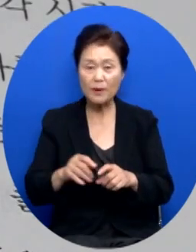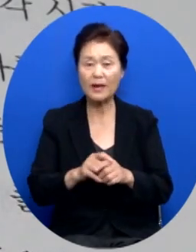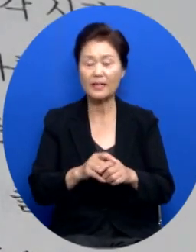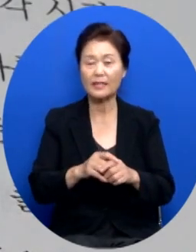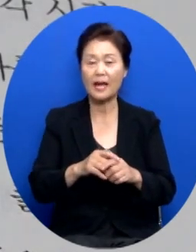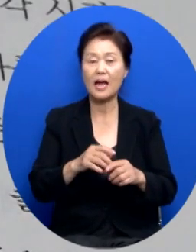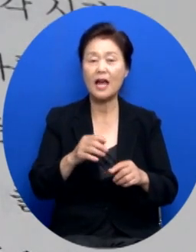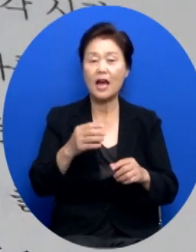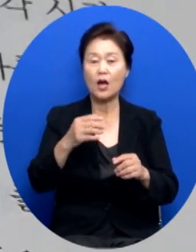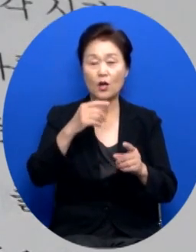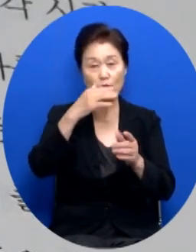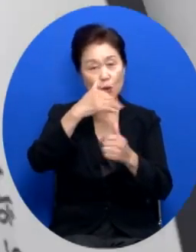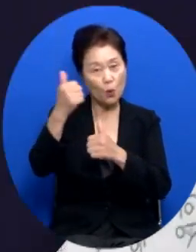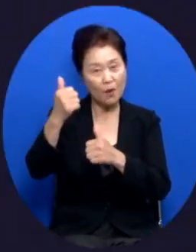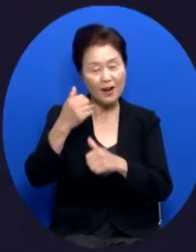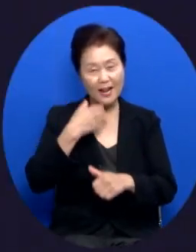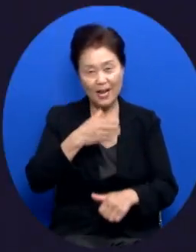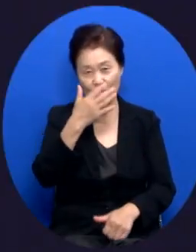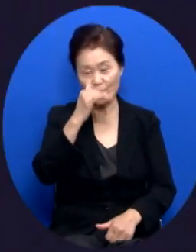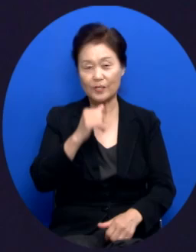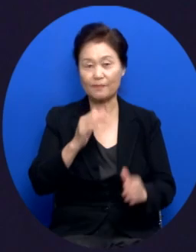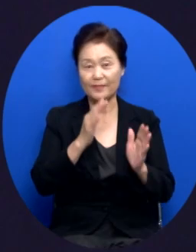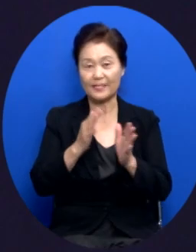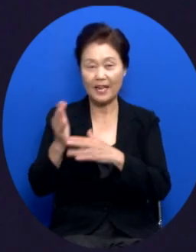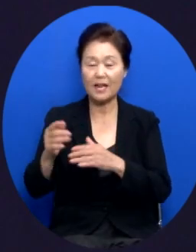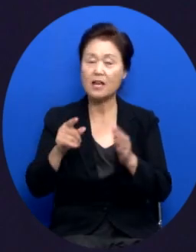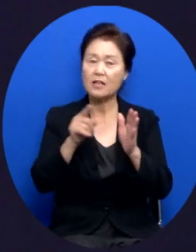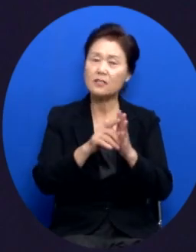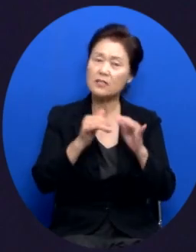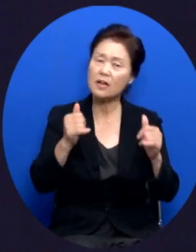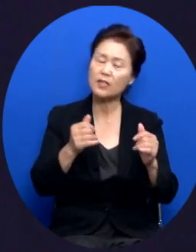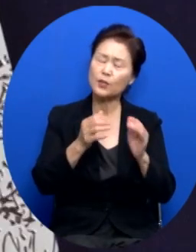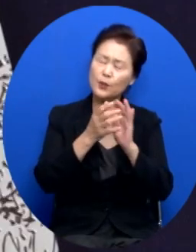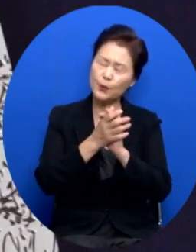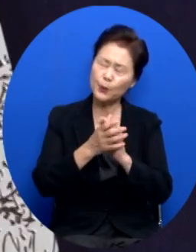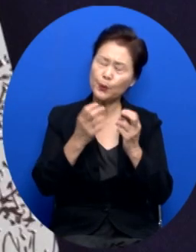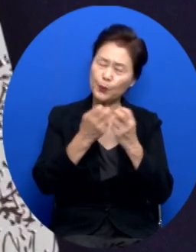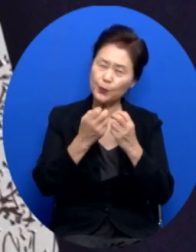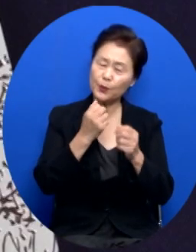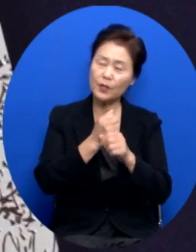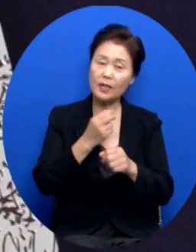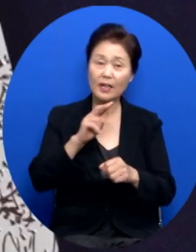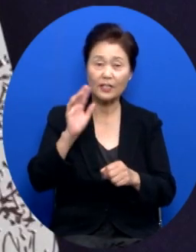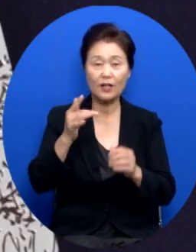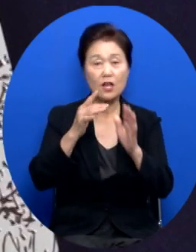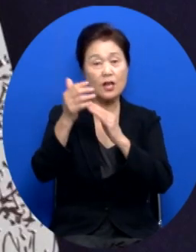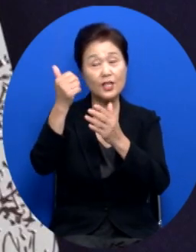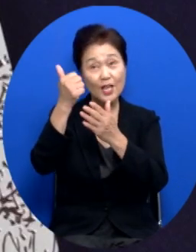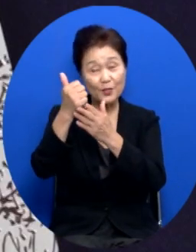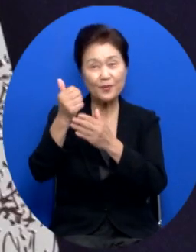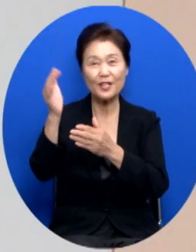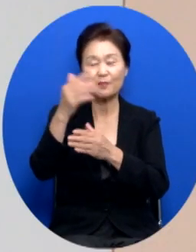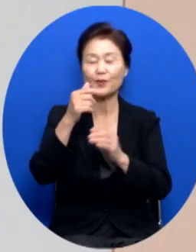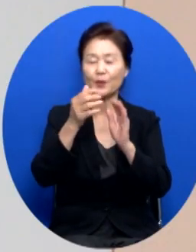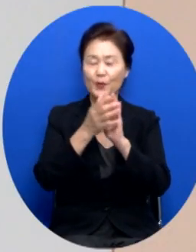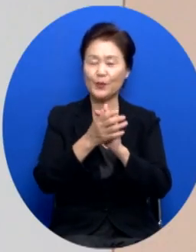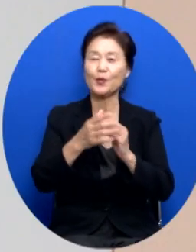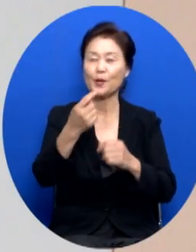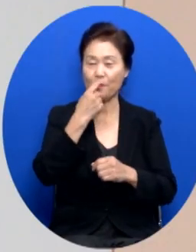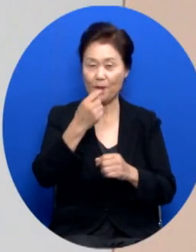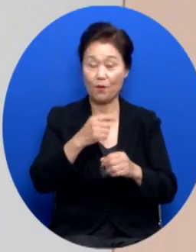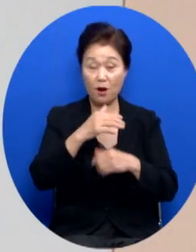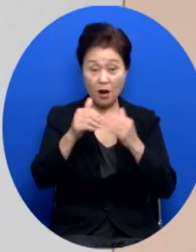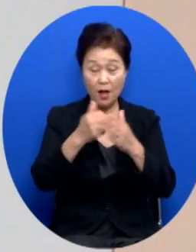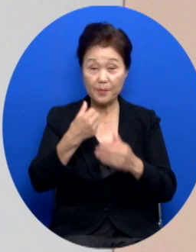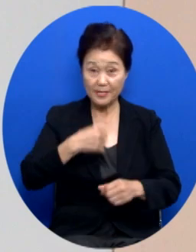성찰할 수 있습니다. 신앙인은 어떻게 기도해야 할까? 예수께 기도를 배우다. 하나님의